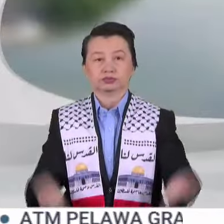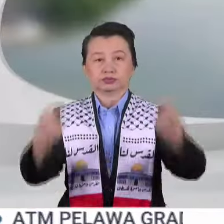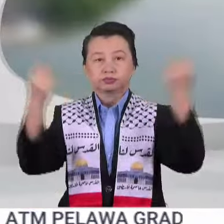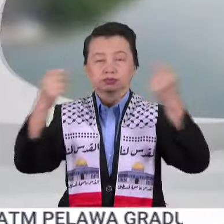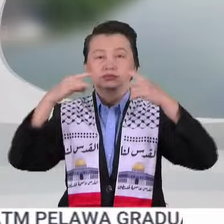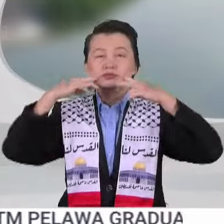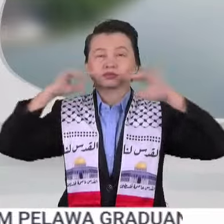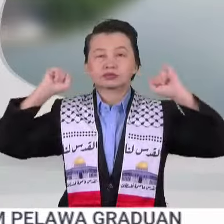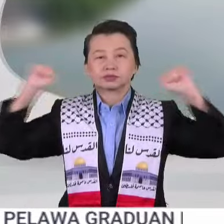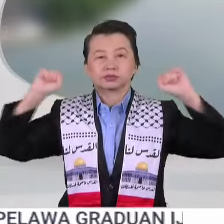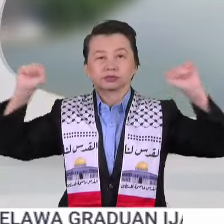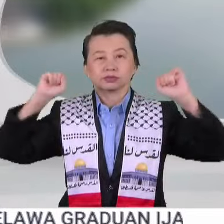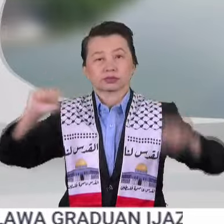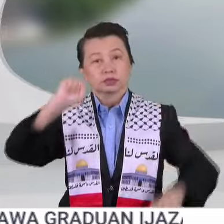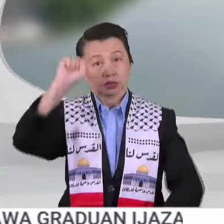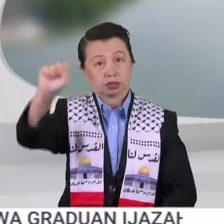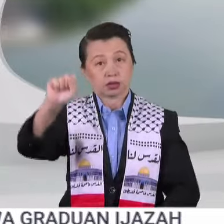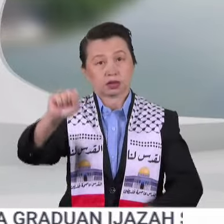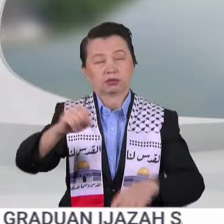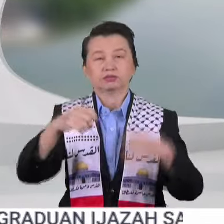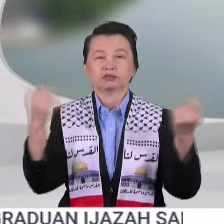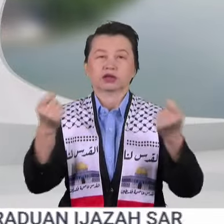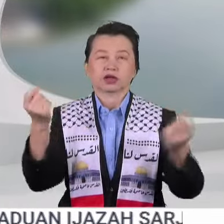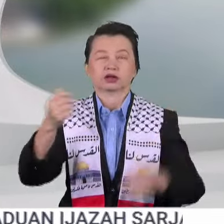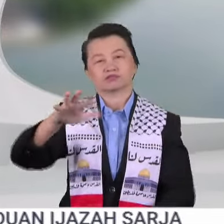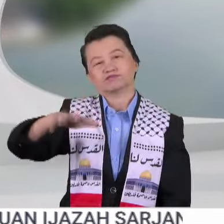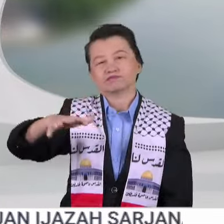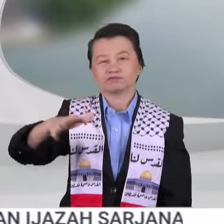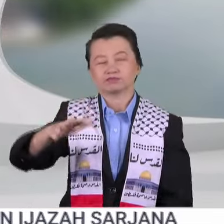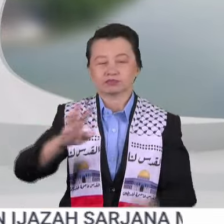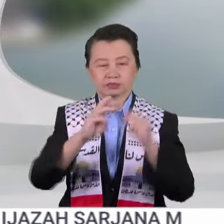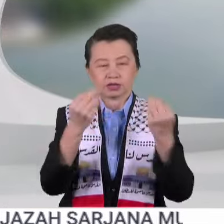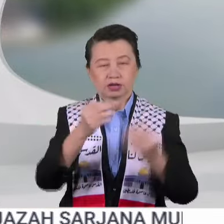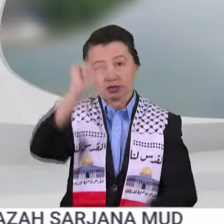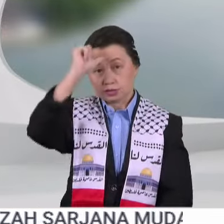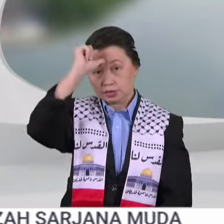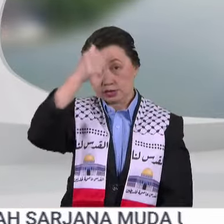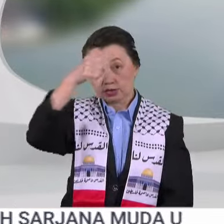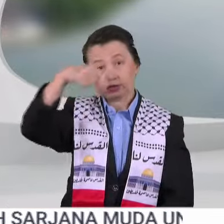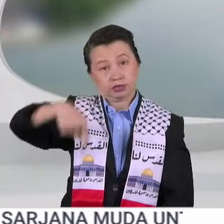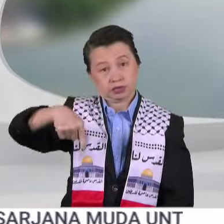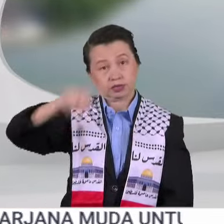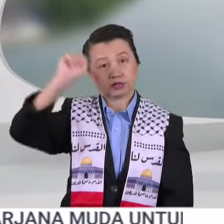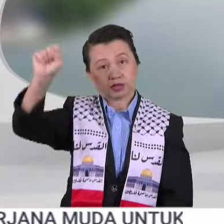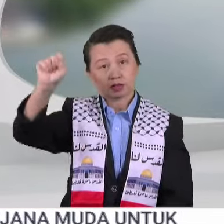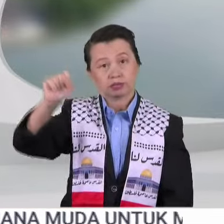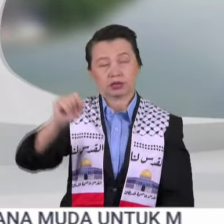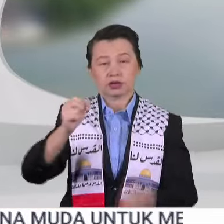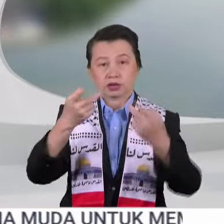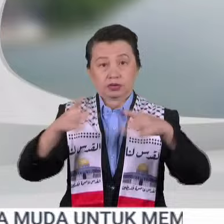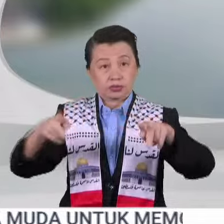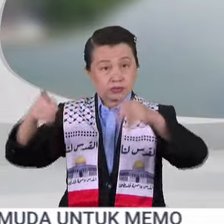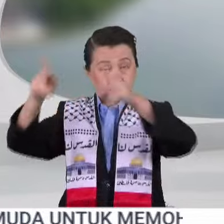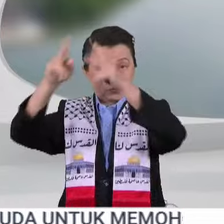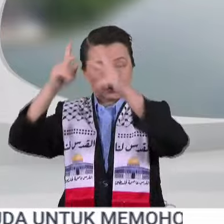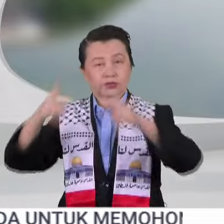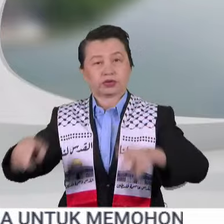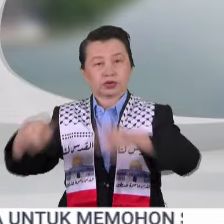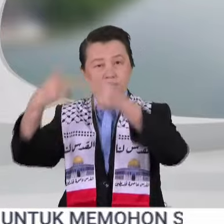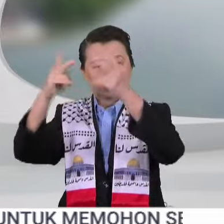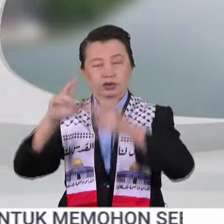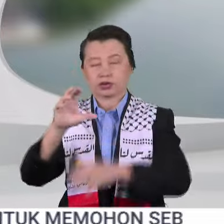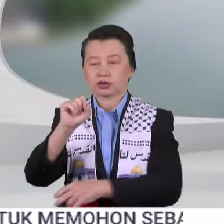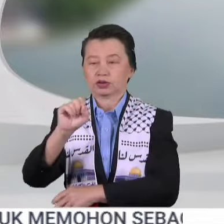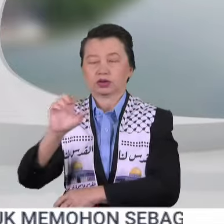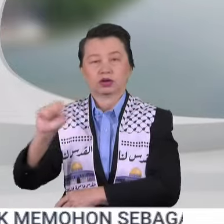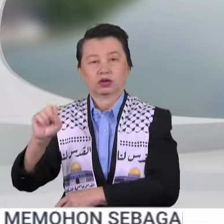Perayaan Thai Pusam di Sabah disambut secara sederhana oleh masyarakat Hindu di negeri ini. Di Kuil Sri Subramaniar